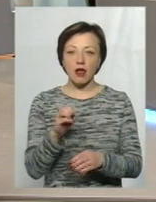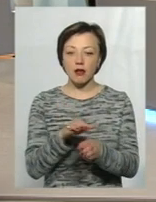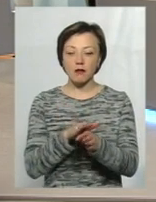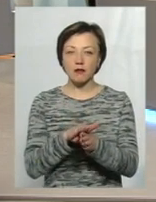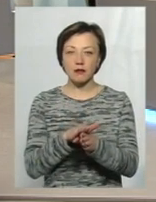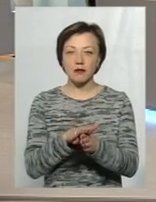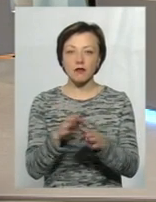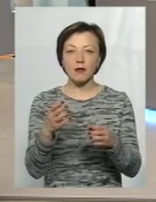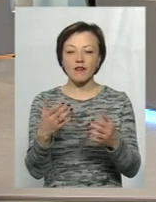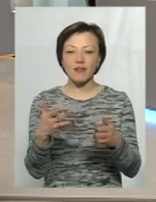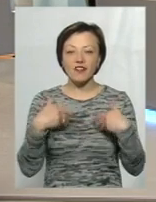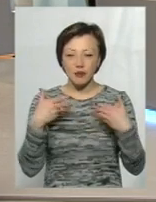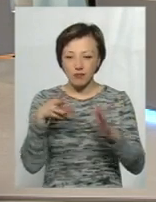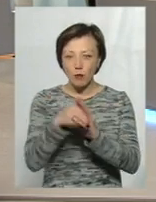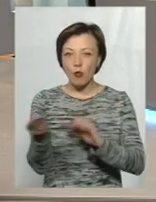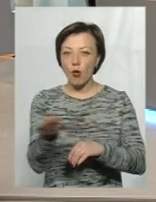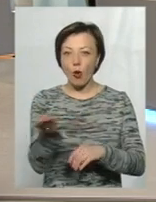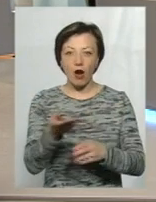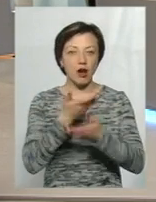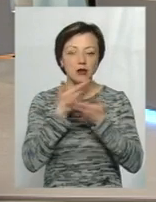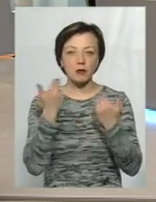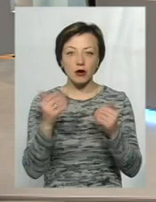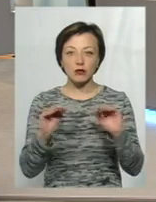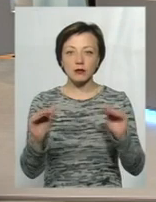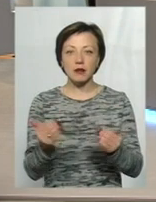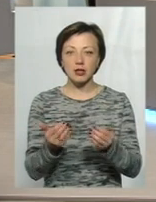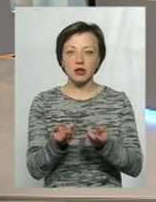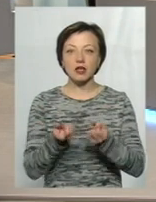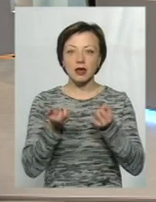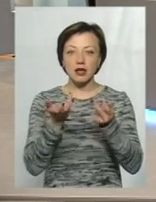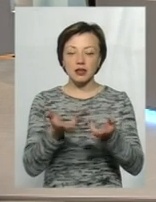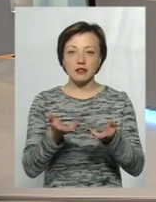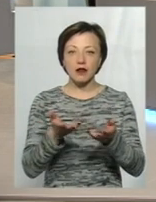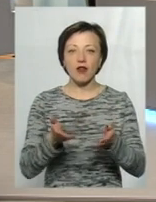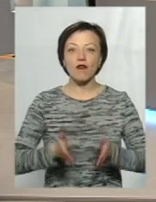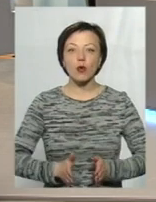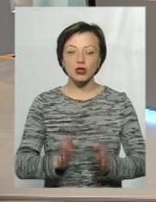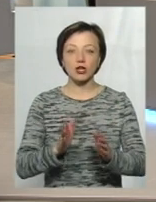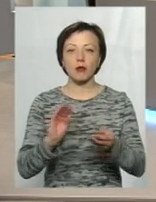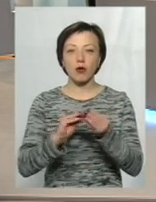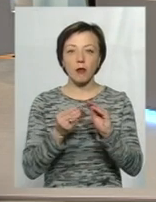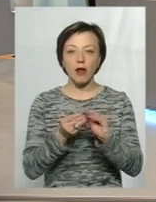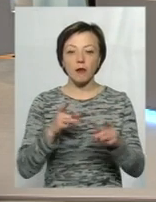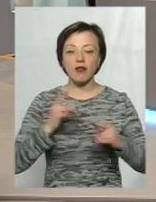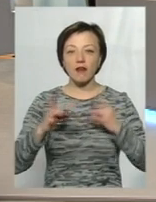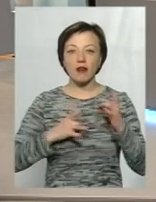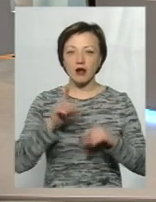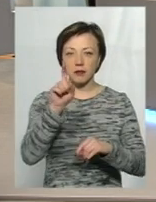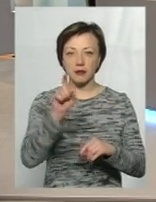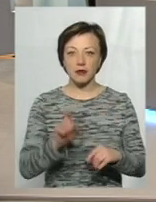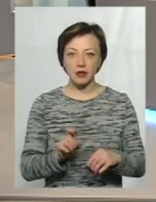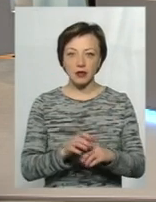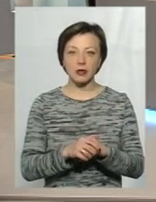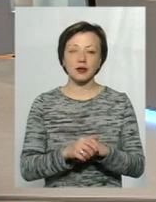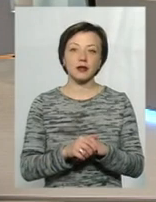багатьох країнах світу, для того, щоб зменшити кількість вроджених вад невральної трубки, тобто спіна біфіда, коли йде